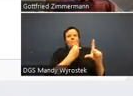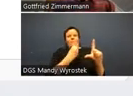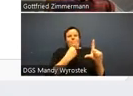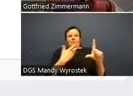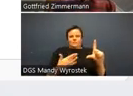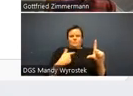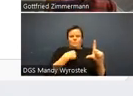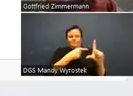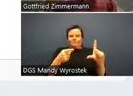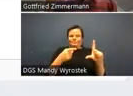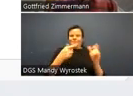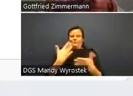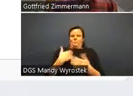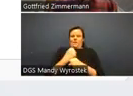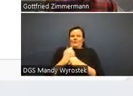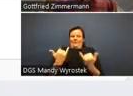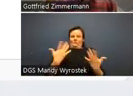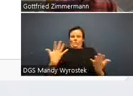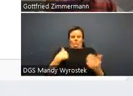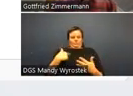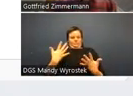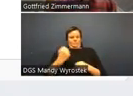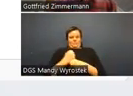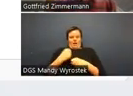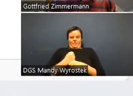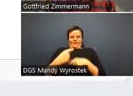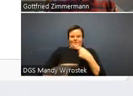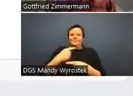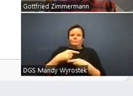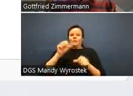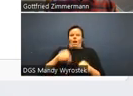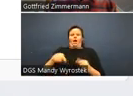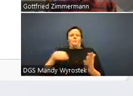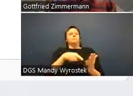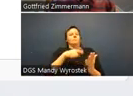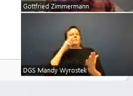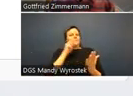der Checkliste. Ich gehe jetzt mit dem Cursor nach unten. Nach unten Taste. Erweiterte Checkliste nach